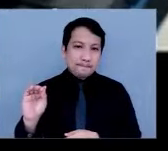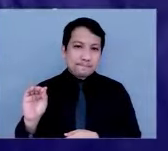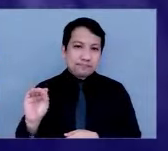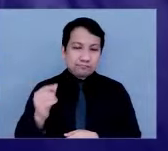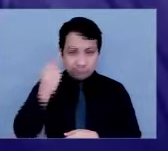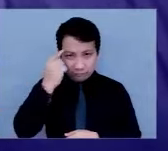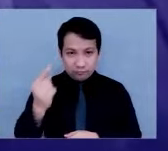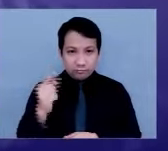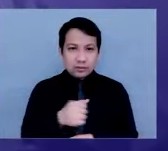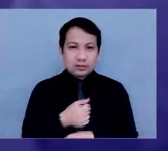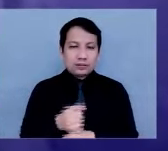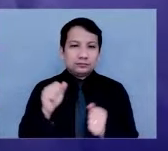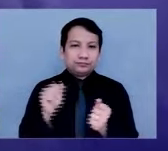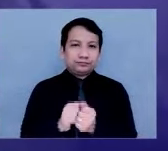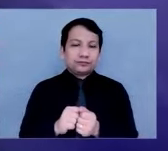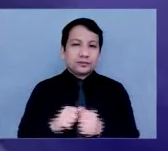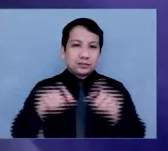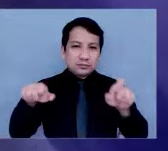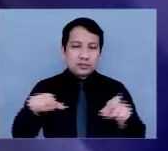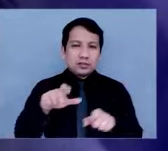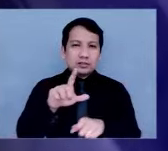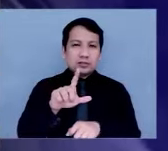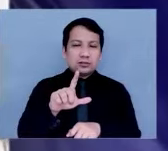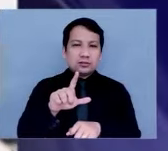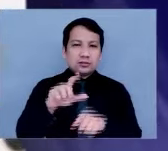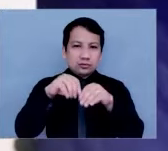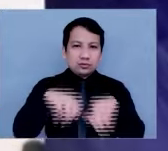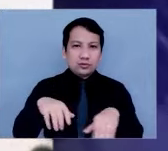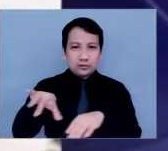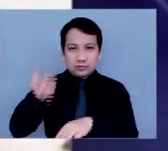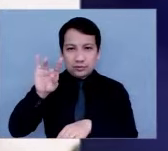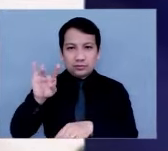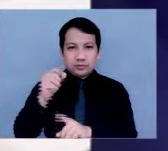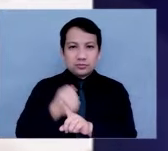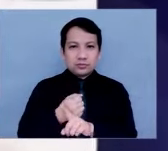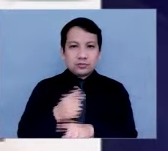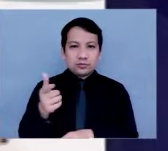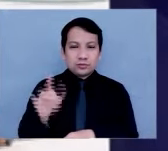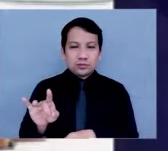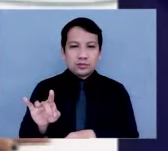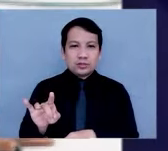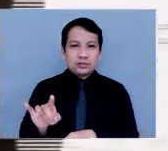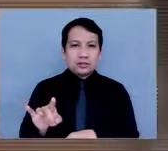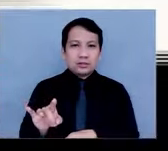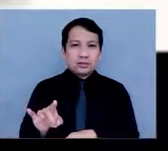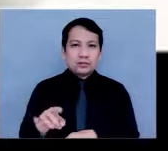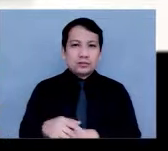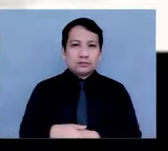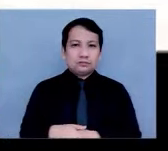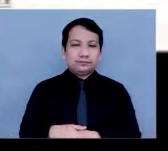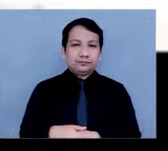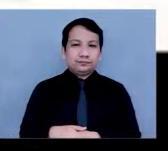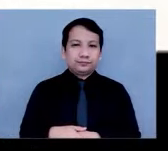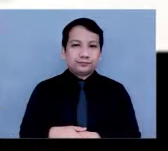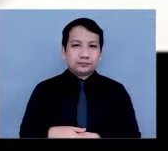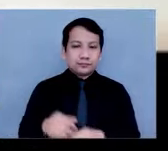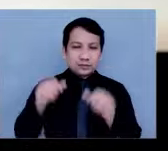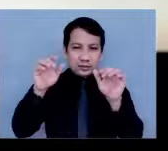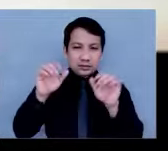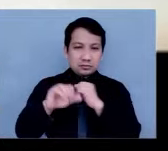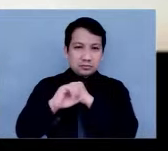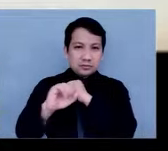concert. Yan ang Lost and Found concert this September 28 sa New Frontier Theater. Promotion din ito ng kanyang